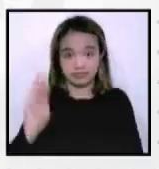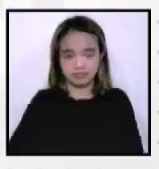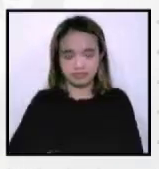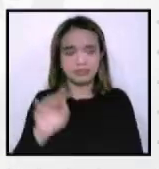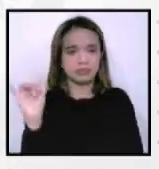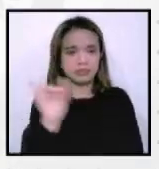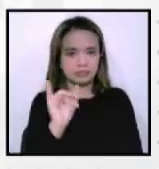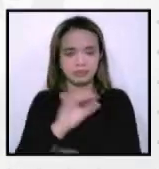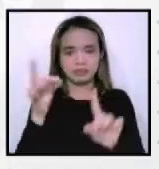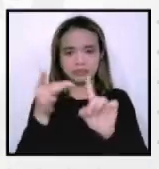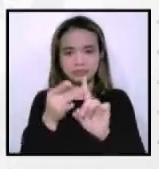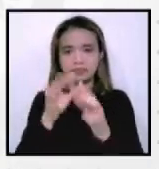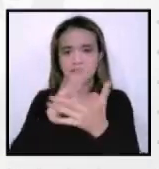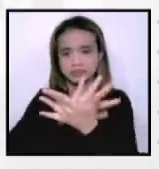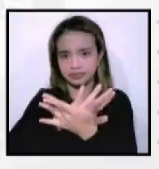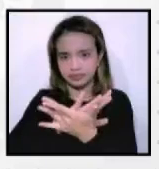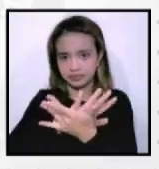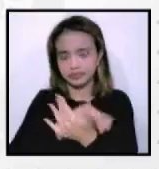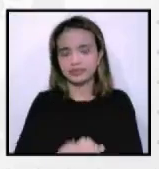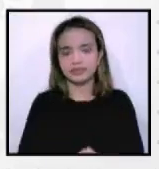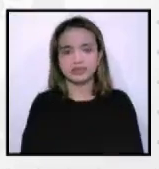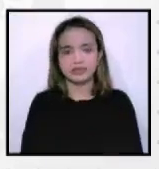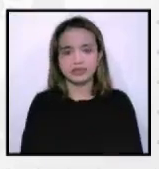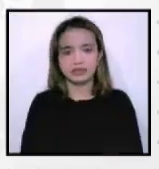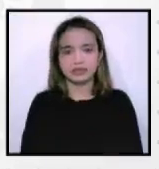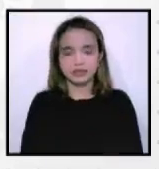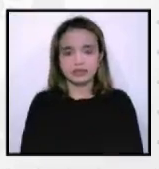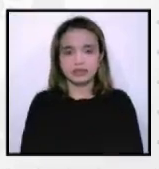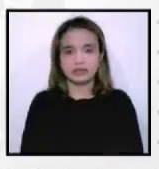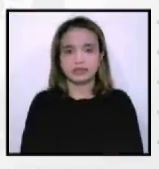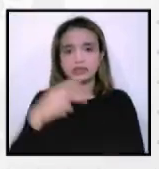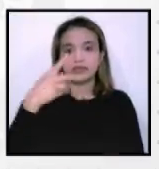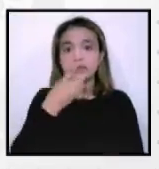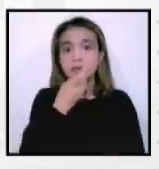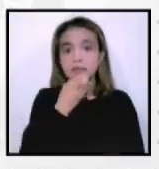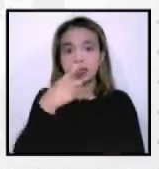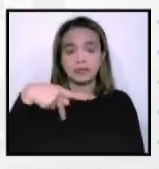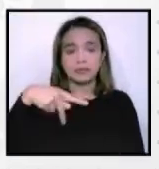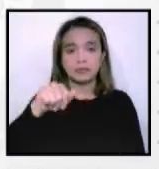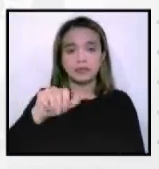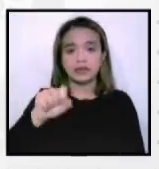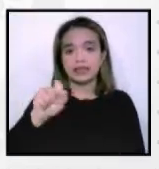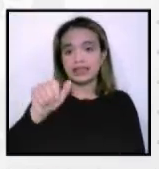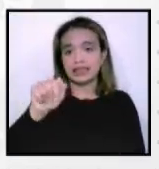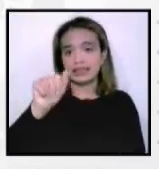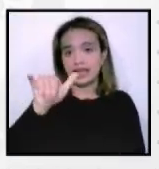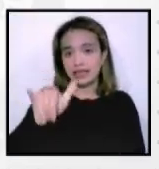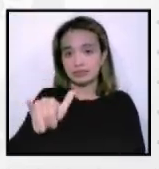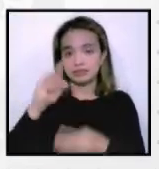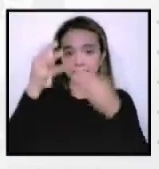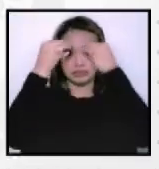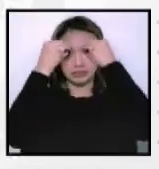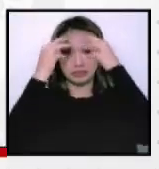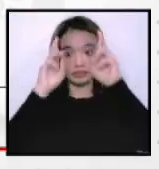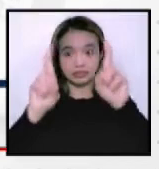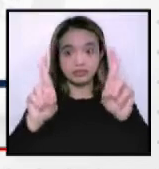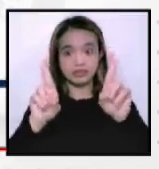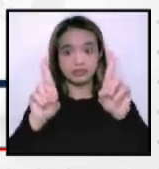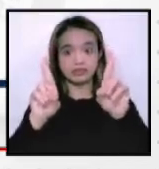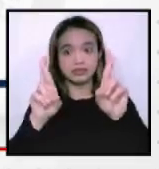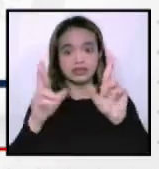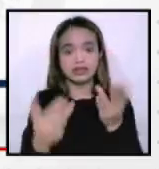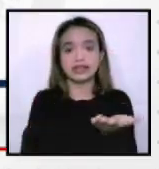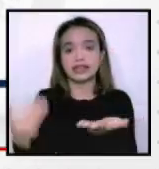Una nang kinumpirma ng opisina ni Pasay City Mayor Emmy Calixto Rubiano na muling na positibo sa